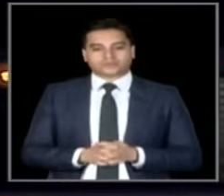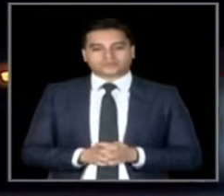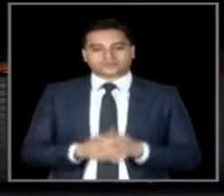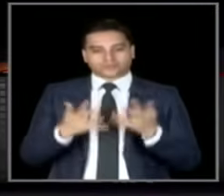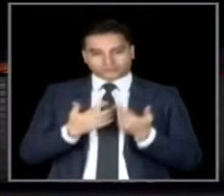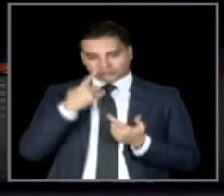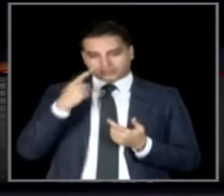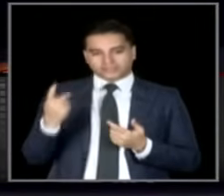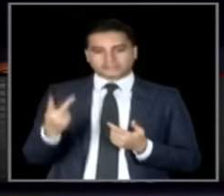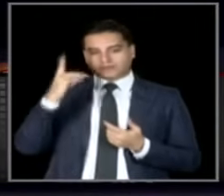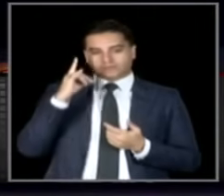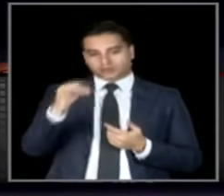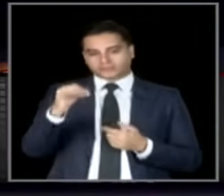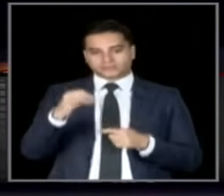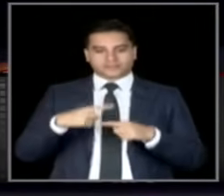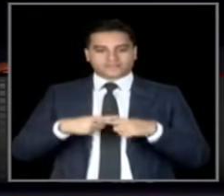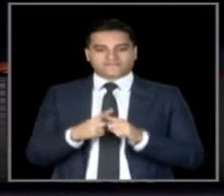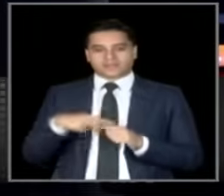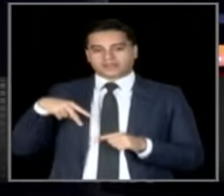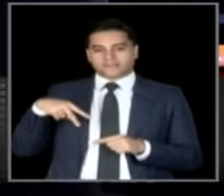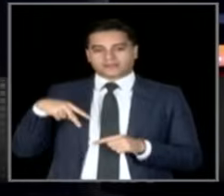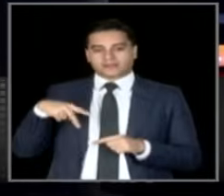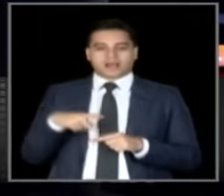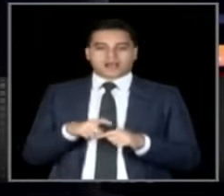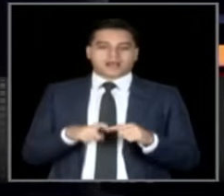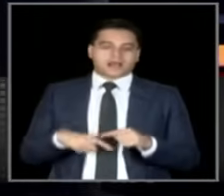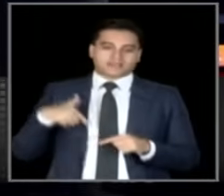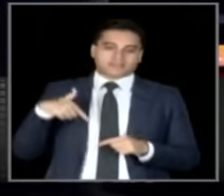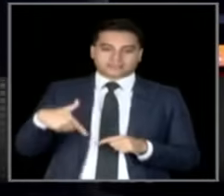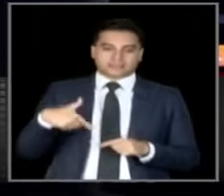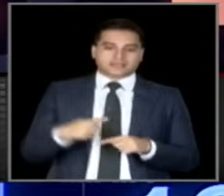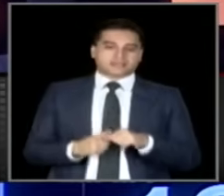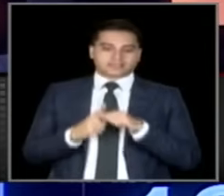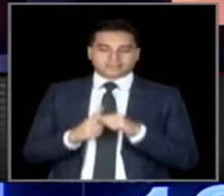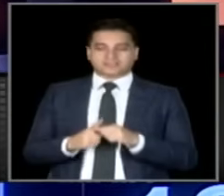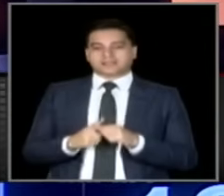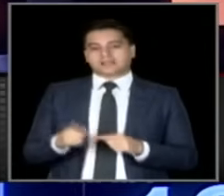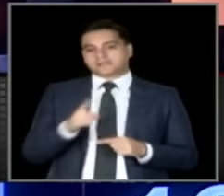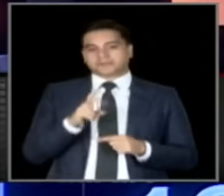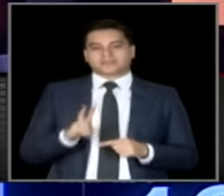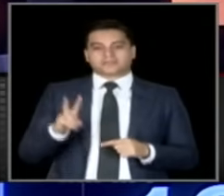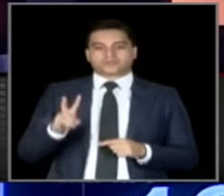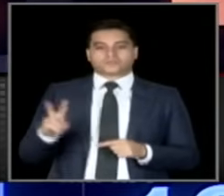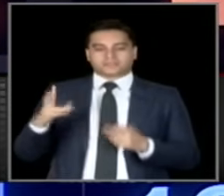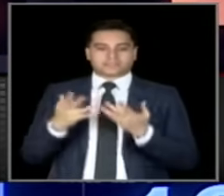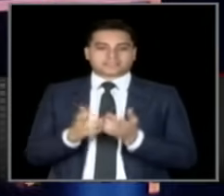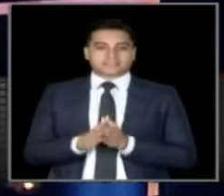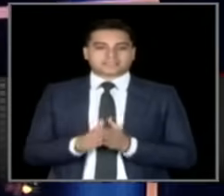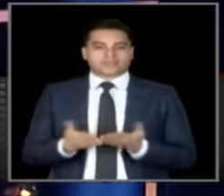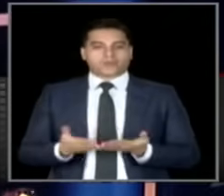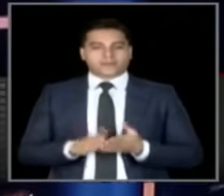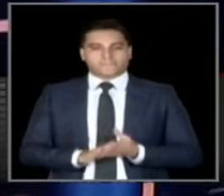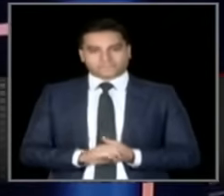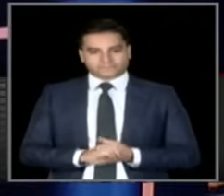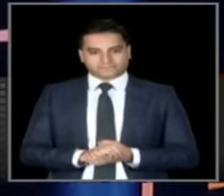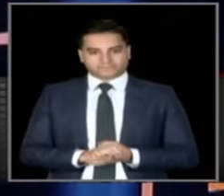حل المسألة الآتية، 57 في 8 على 6 زائد 177